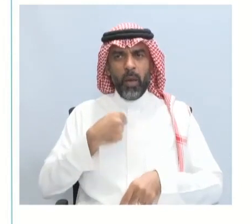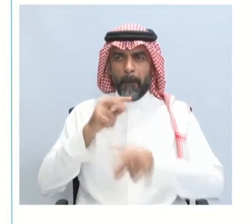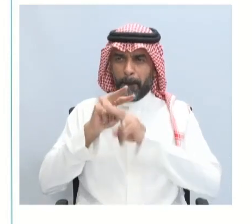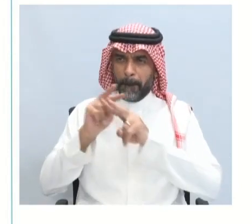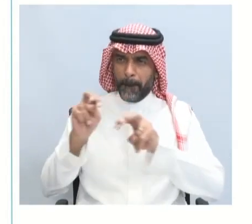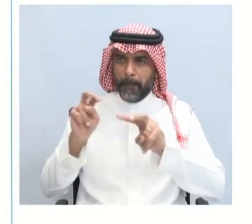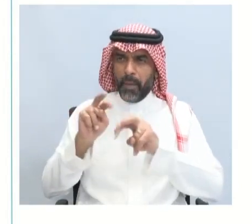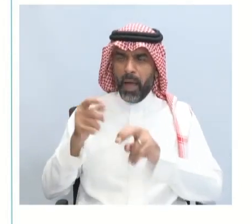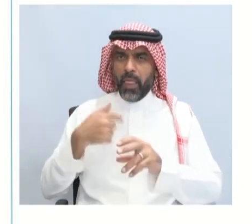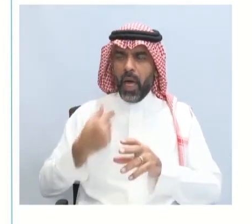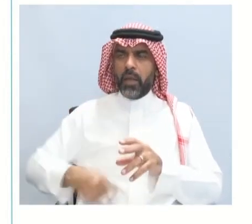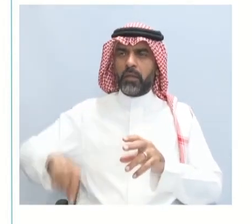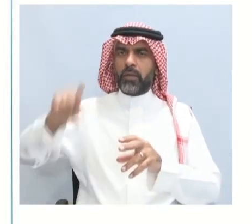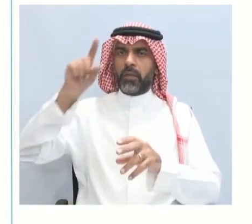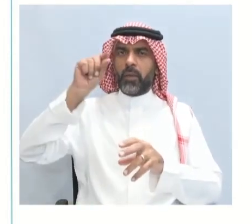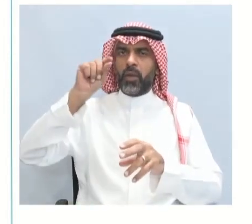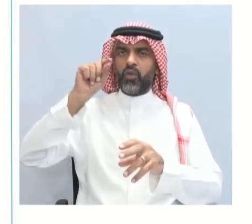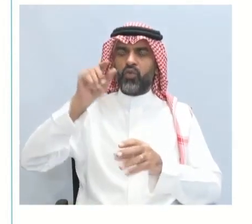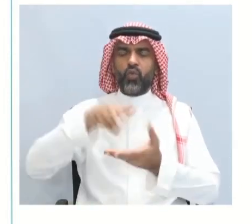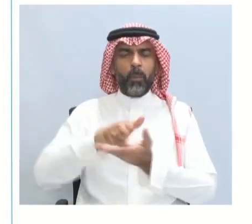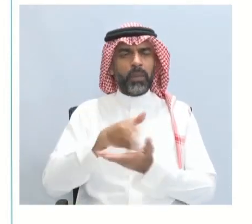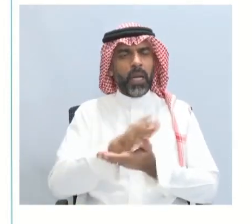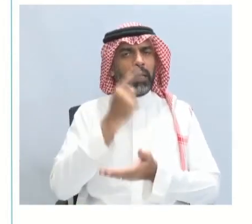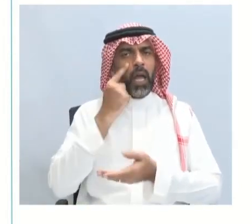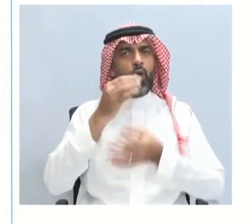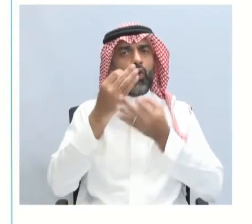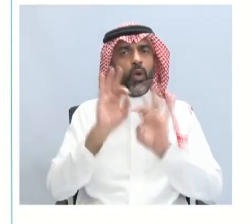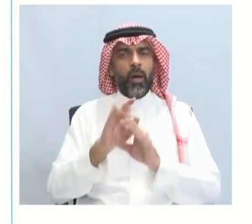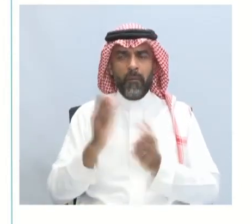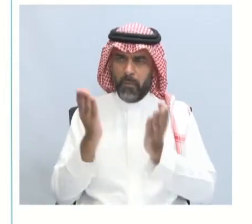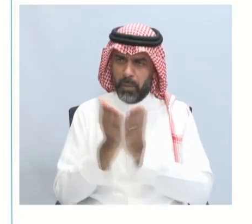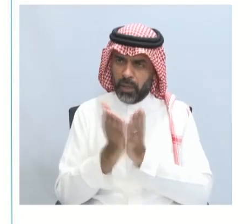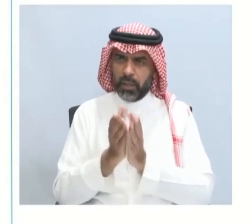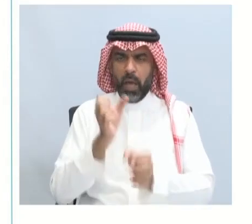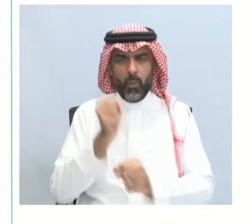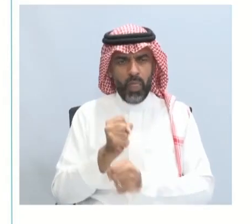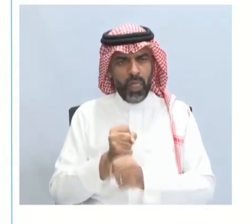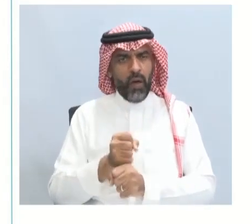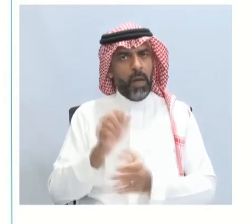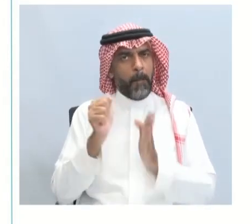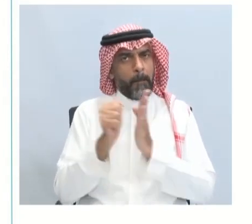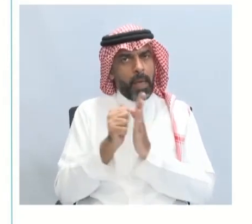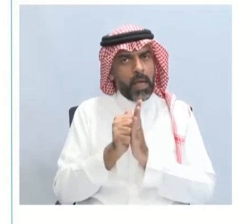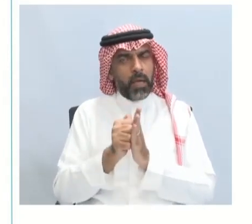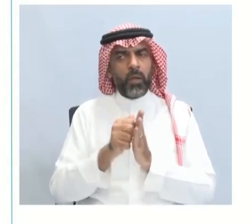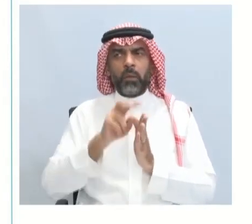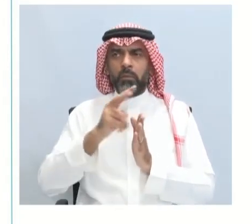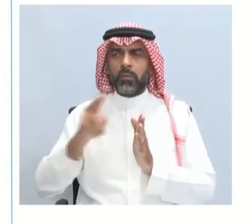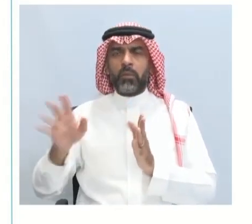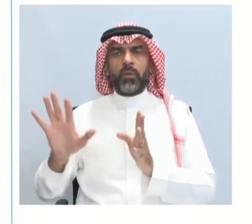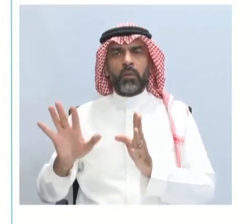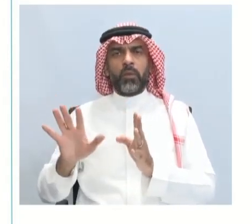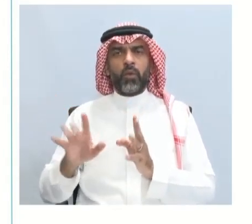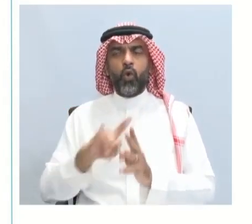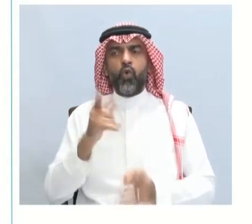الدراسه في العمل ولا يمكن للشخص ان يتميز بيوم وليله لابد ان يكون هي عباره عن تراكمات من